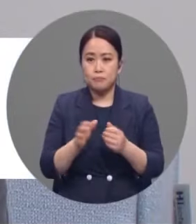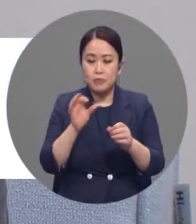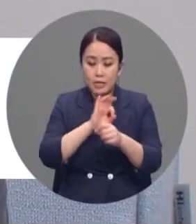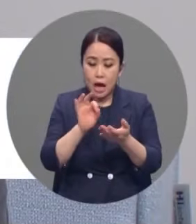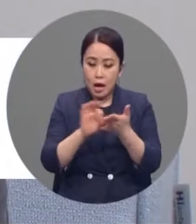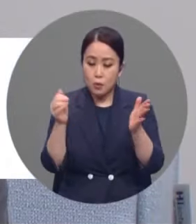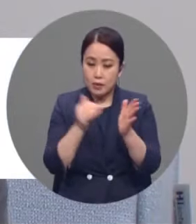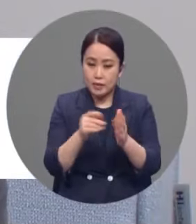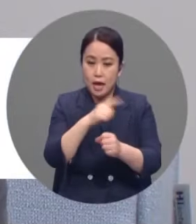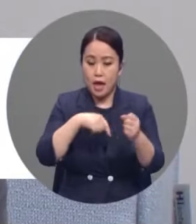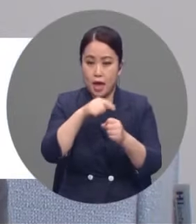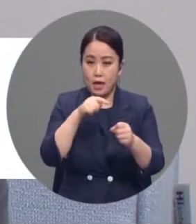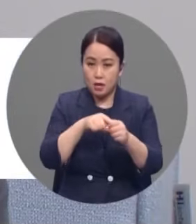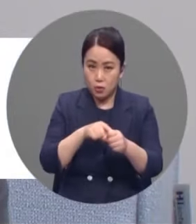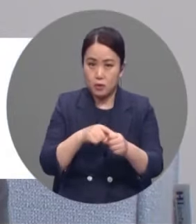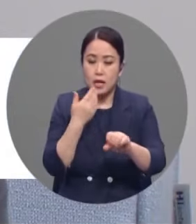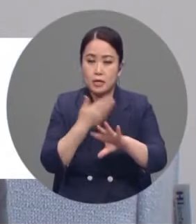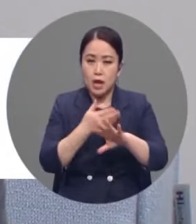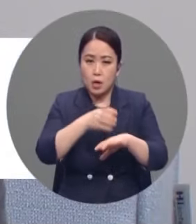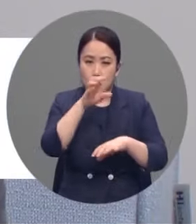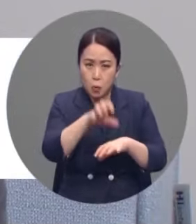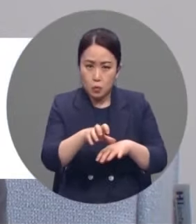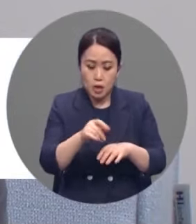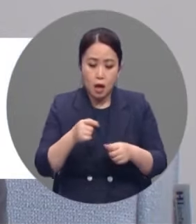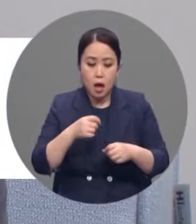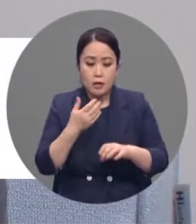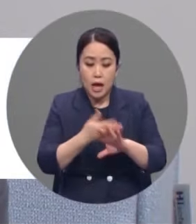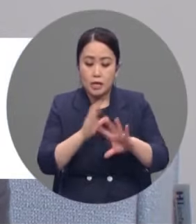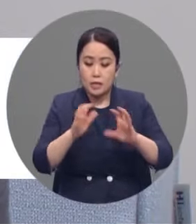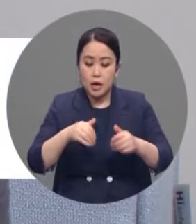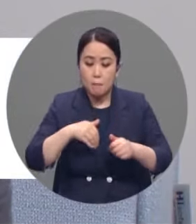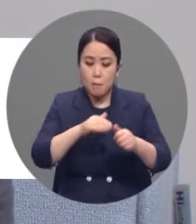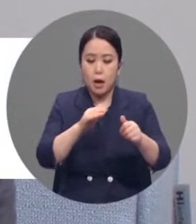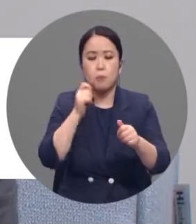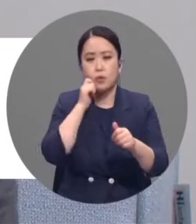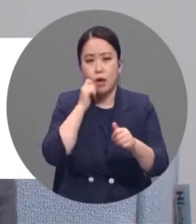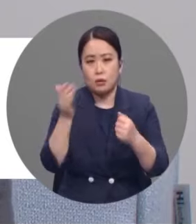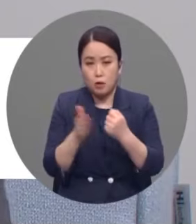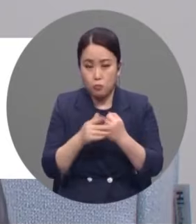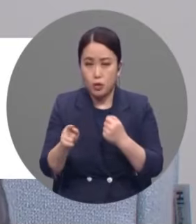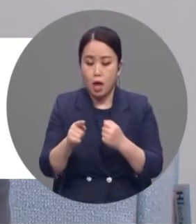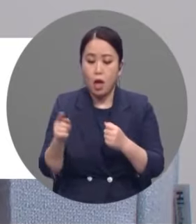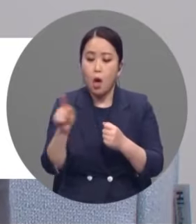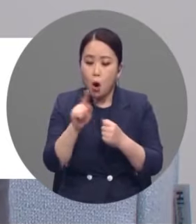수 있는 게가 아니기 때문에 어떻게든지